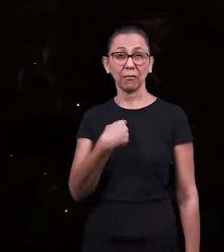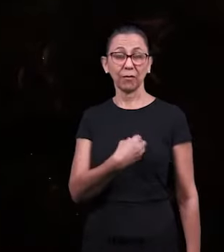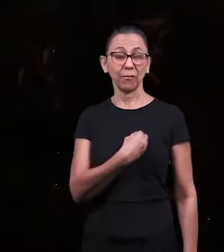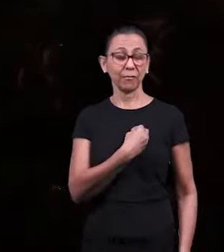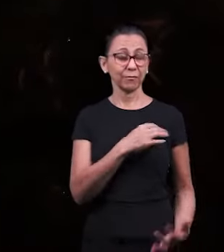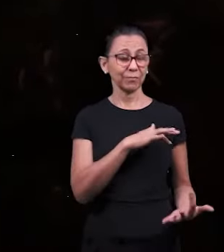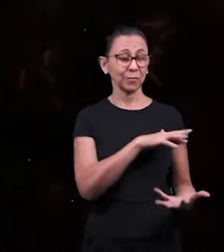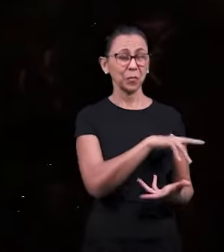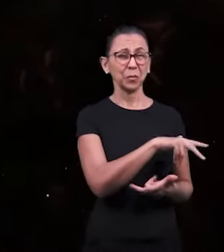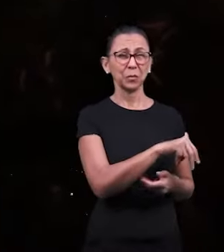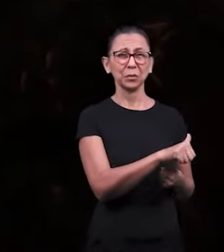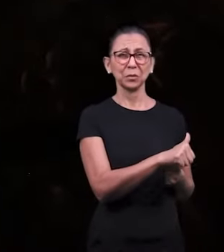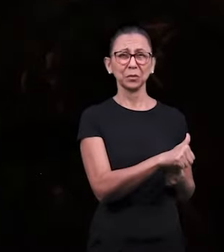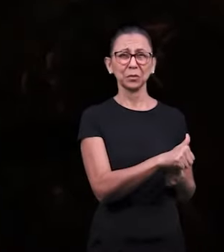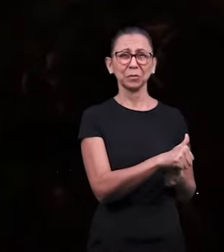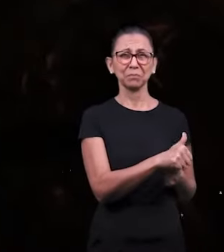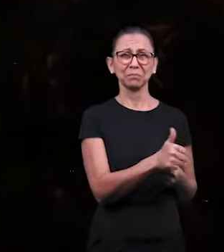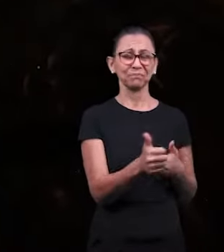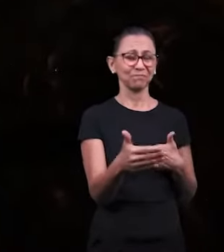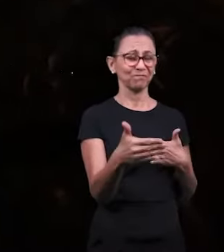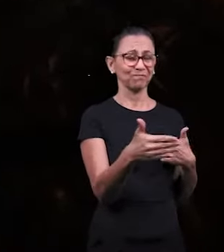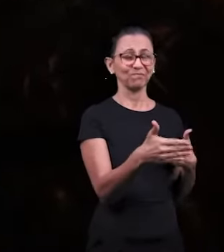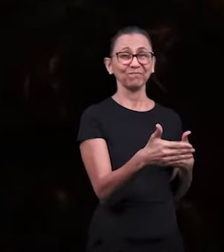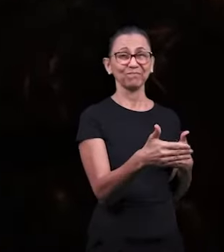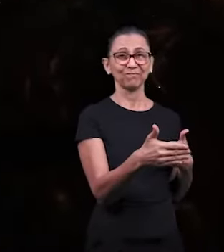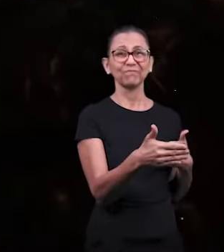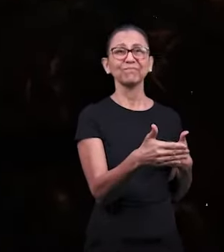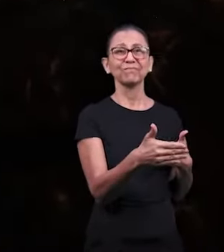Я повстречал величайшую